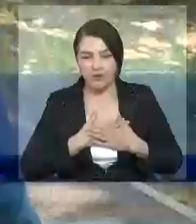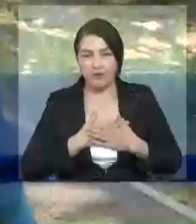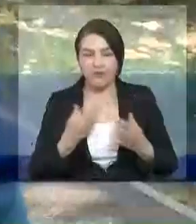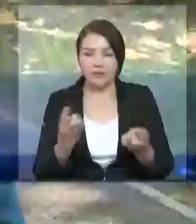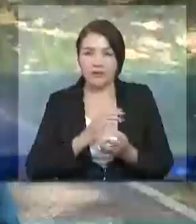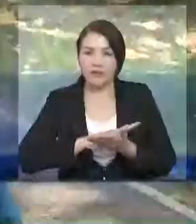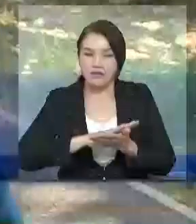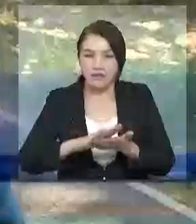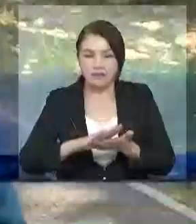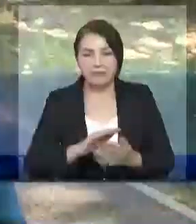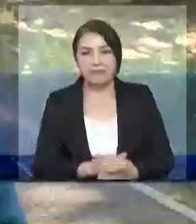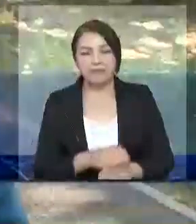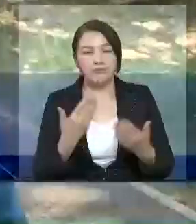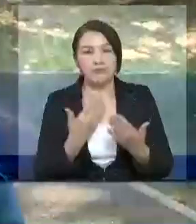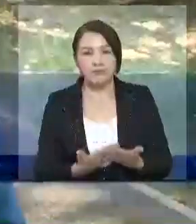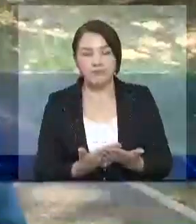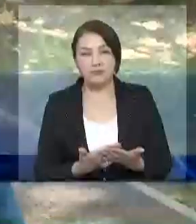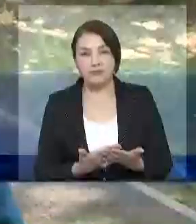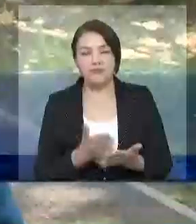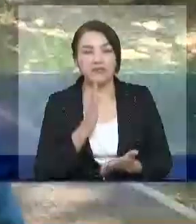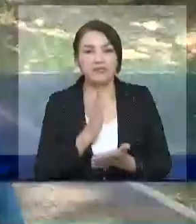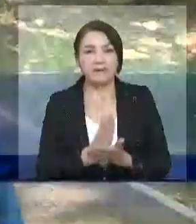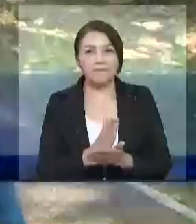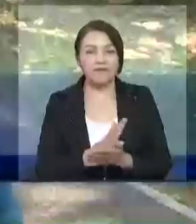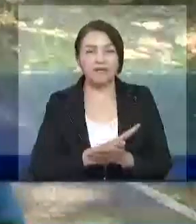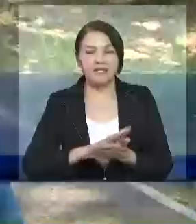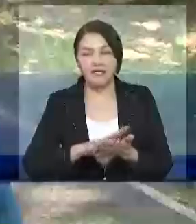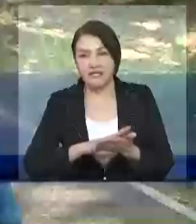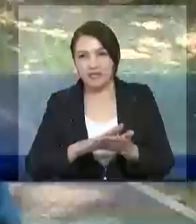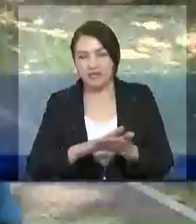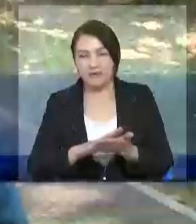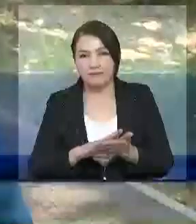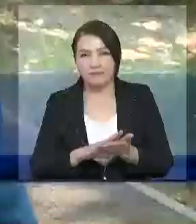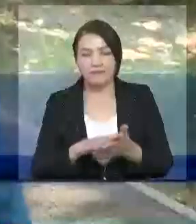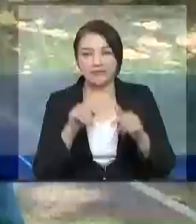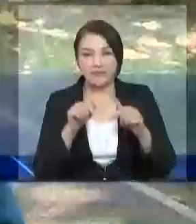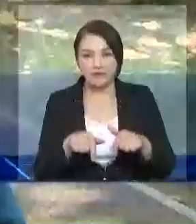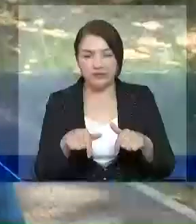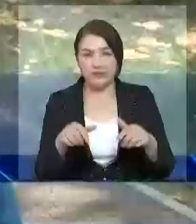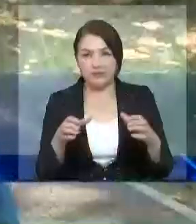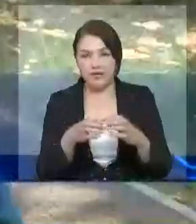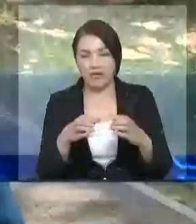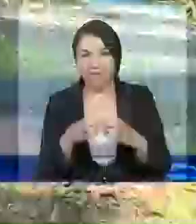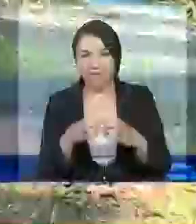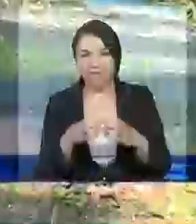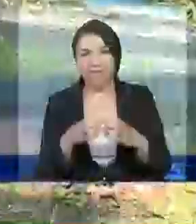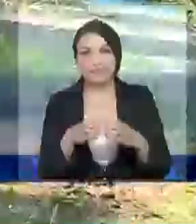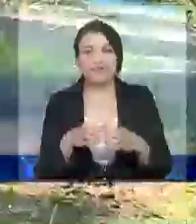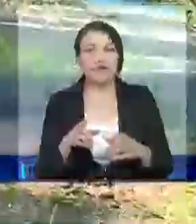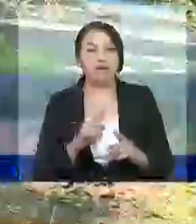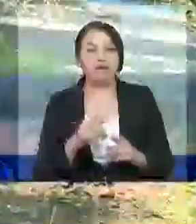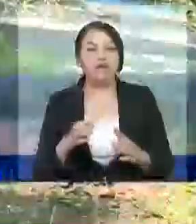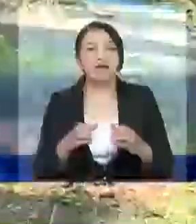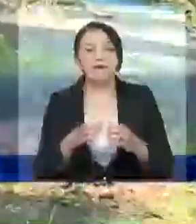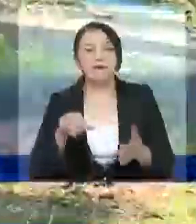потребность в чистоте. Вот есть Тазалайк здесь, такой проект. Отметив